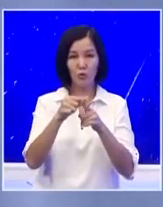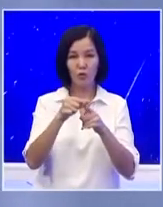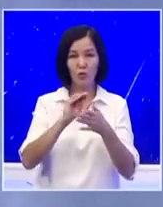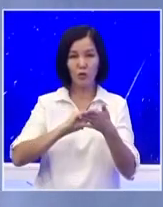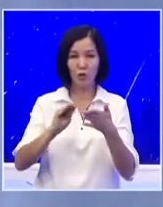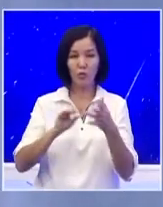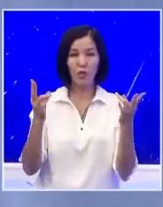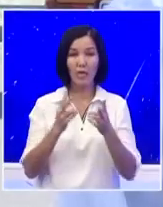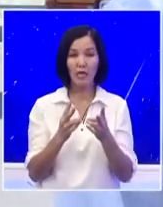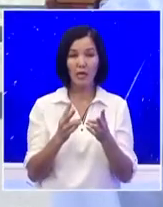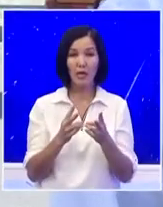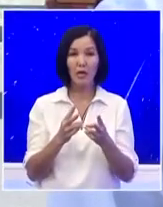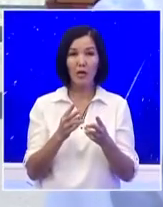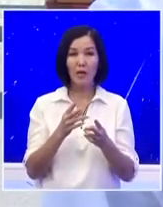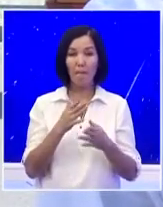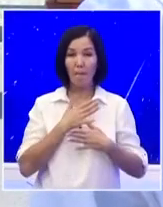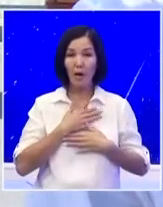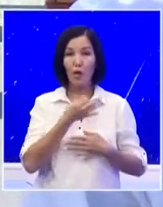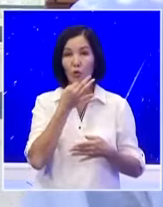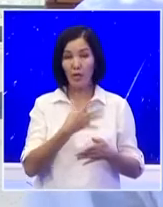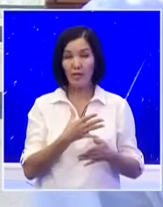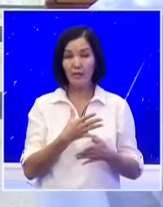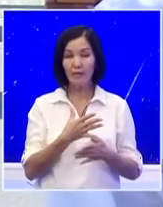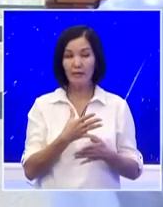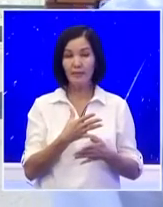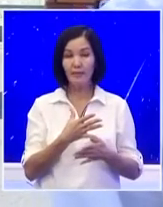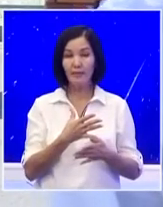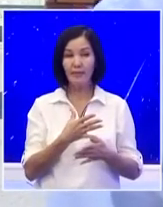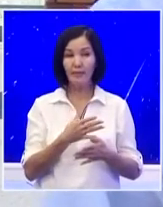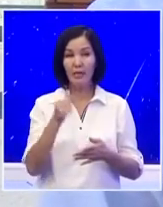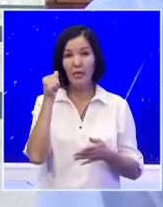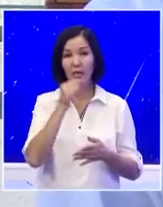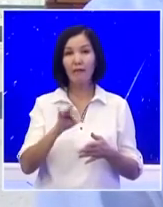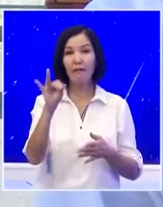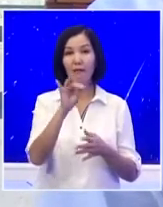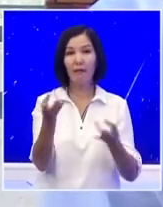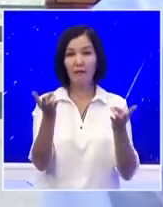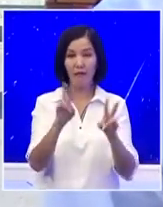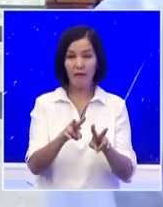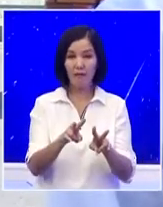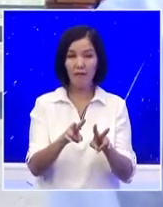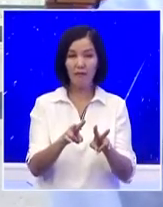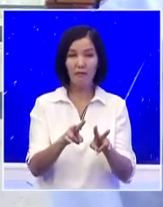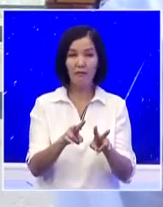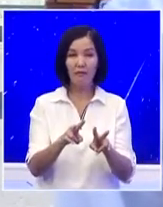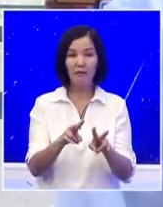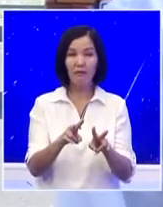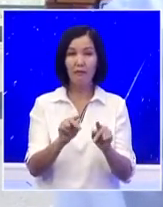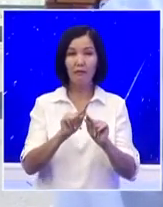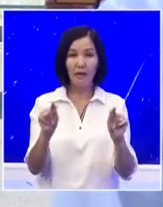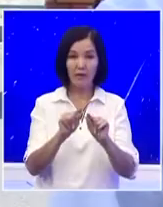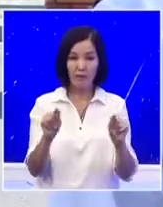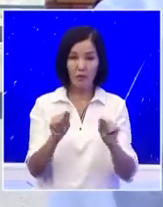жұмыс. Ол соған тұрады деп ойлаймын, өйткені ертең бұл тарихта қалатын дүние, тарихты дәріптеу